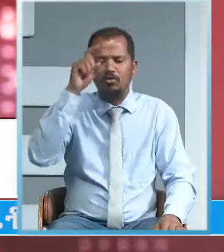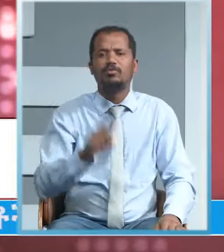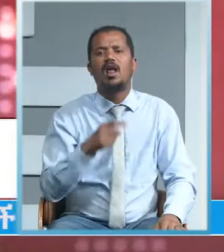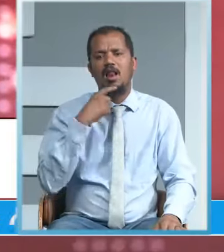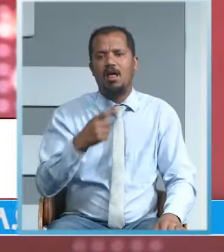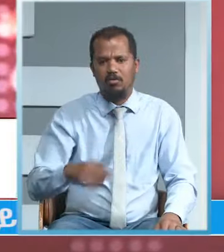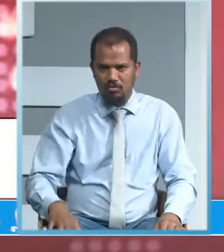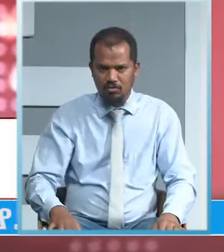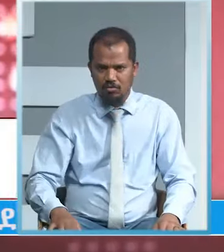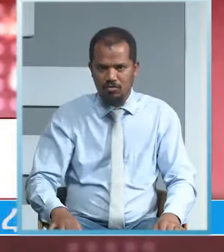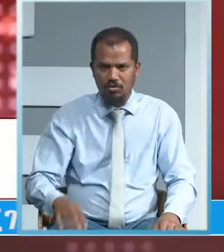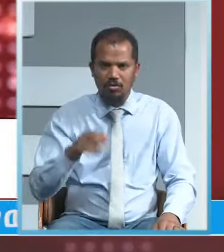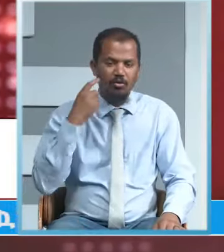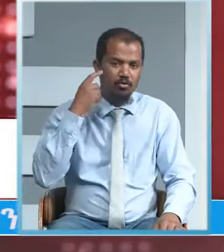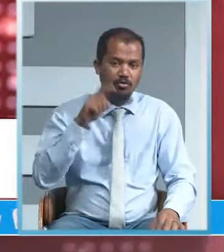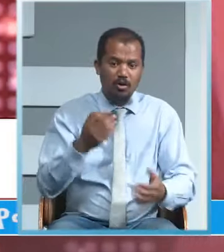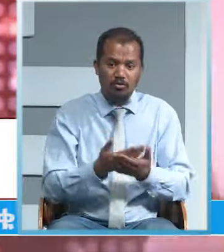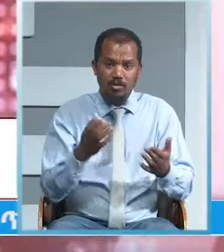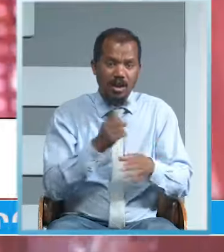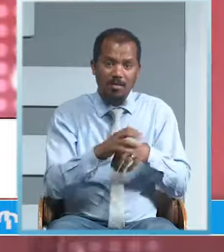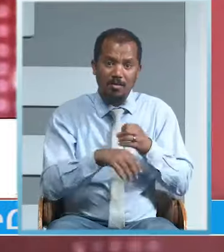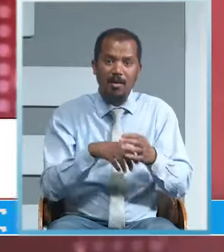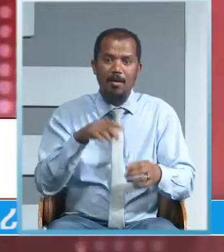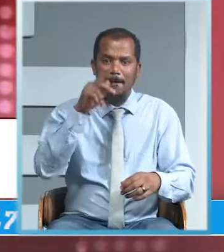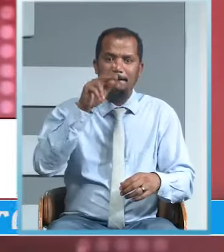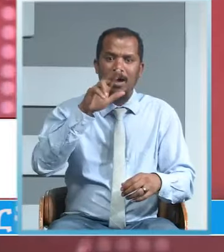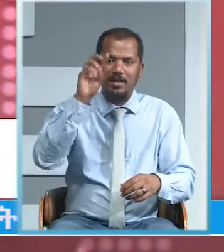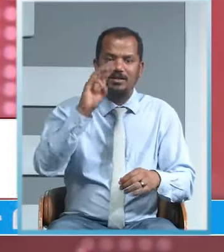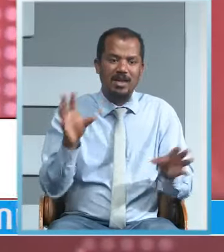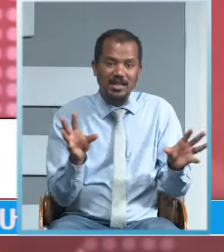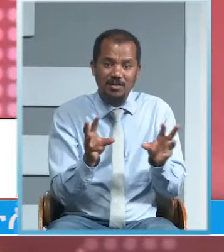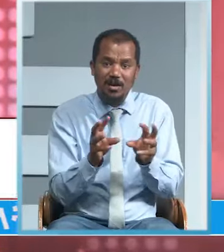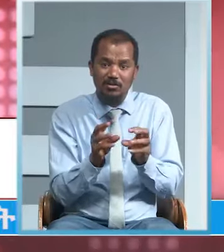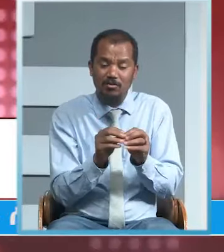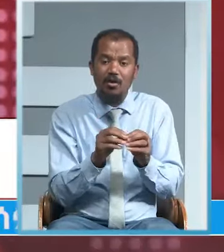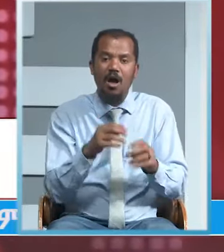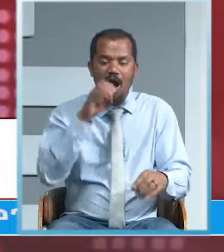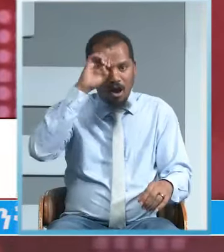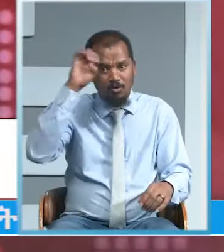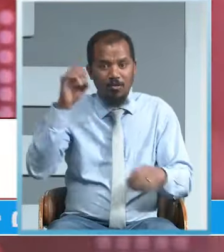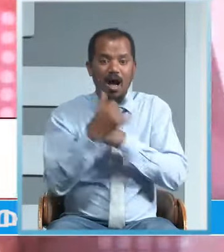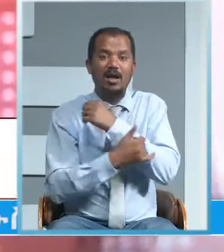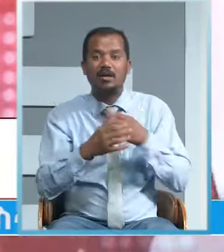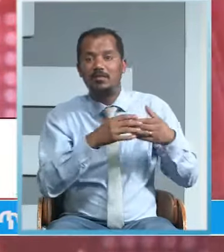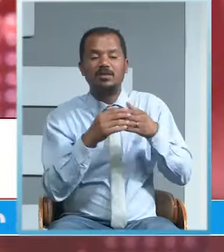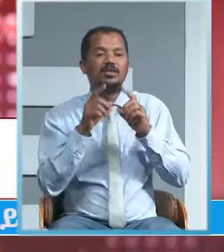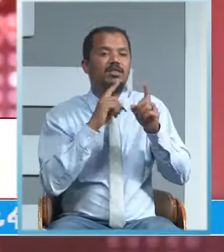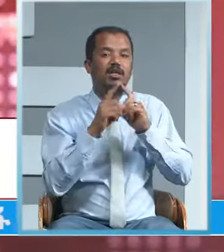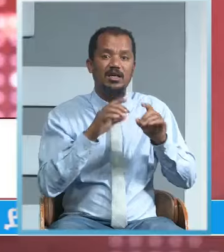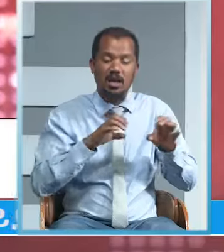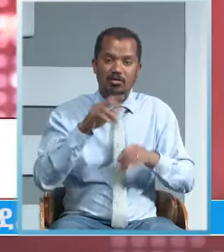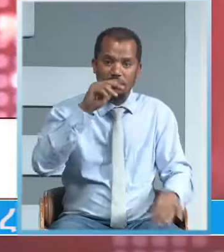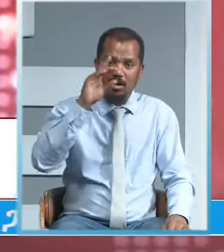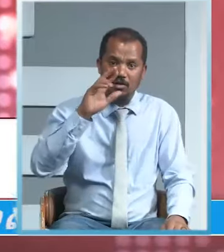አሉ። በዩክሬን ጉዳይ ለመምከር በፓሪስ ለተሰባሰቡ የአውሮፓ ሀገራት መሪዎች ንግግር ያደረጉት